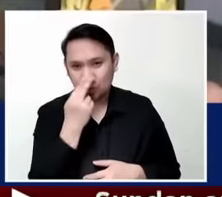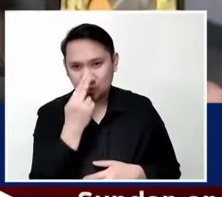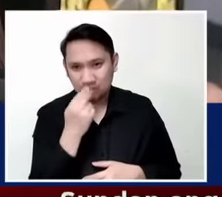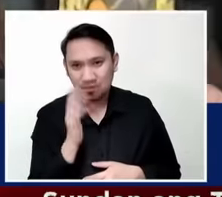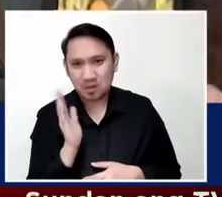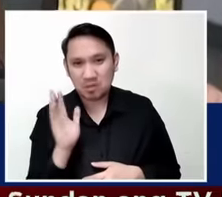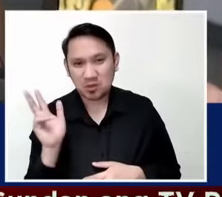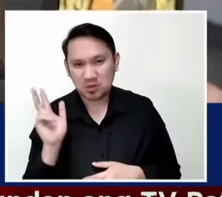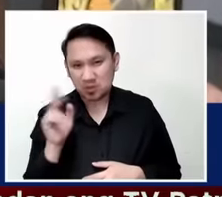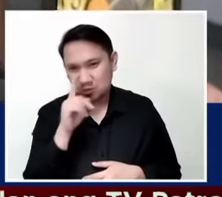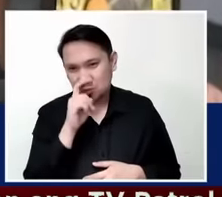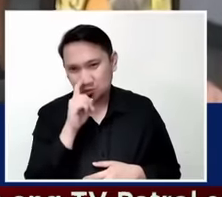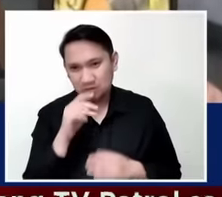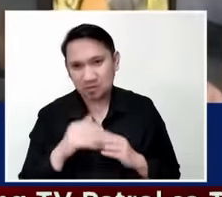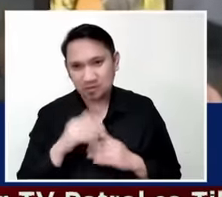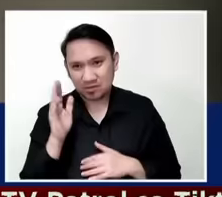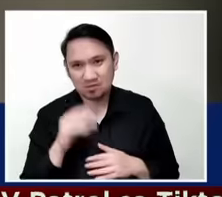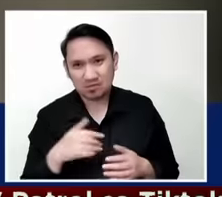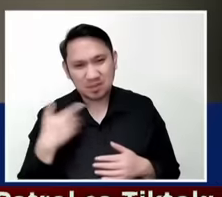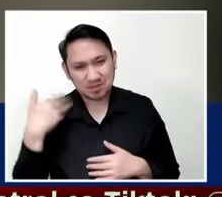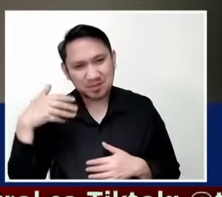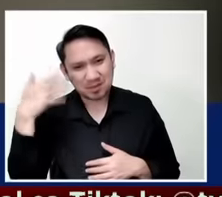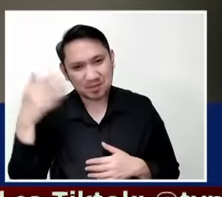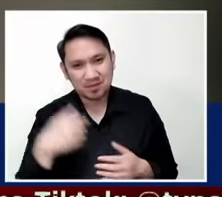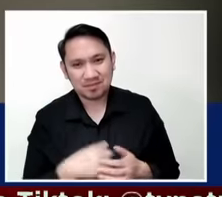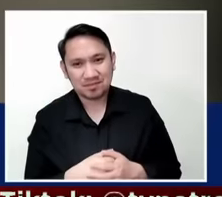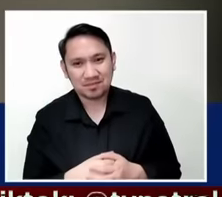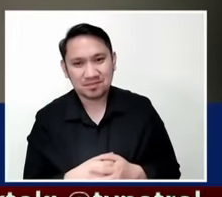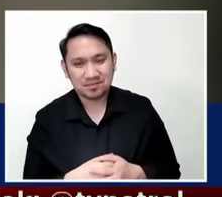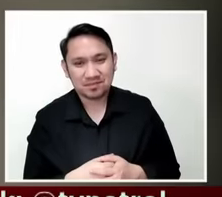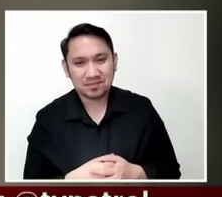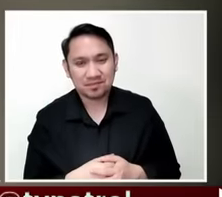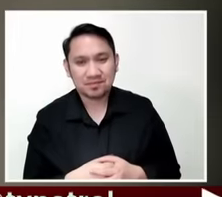30. Okay. May 3 years pa.